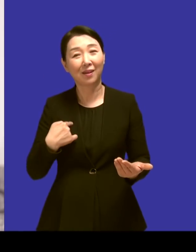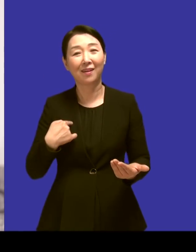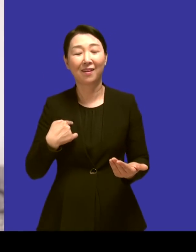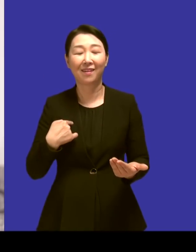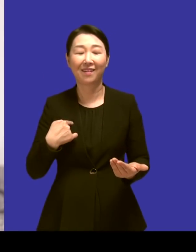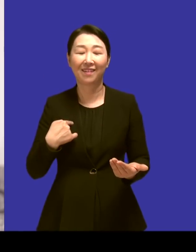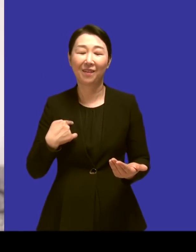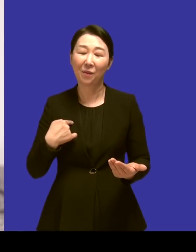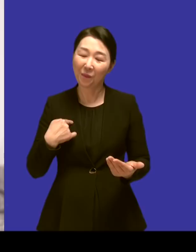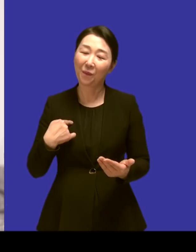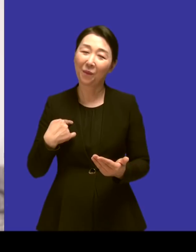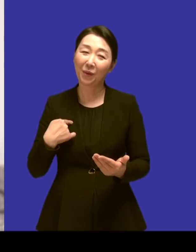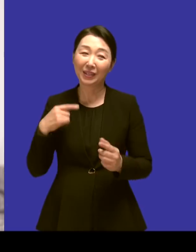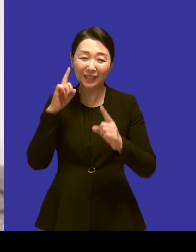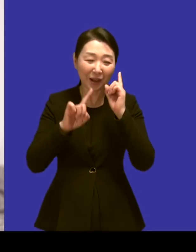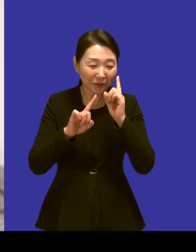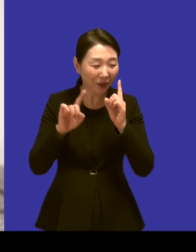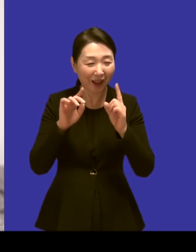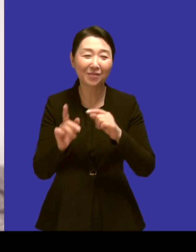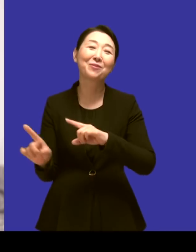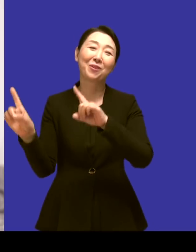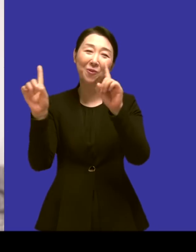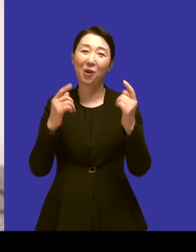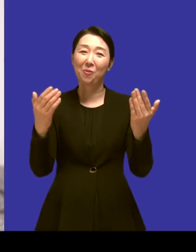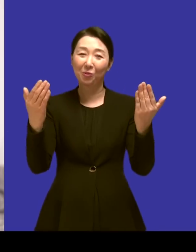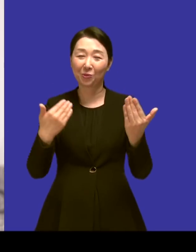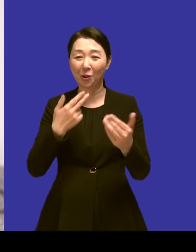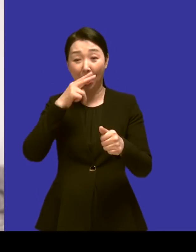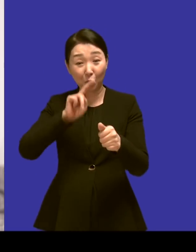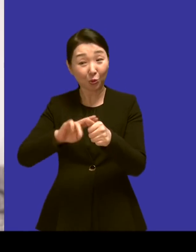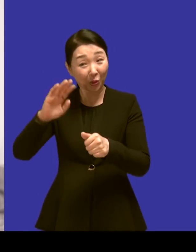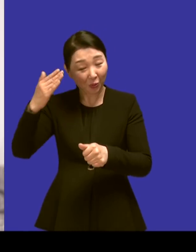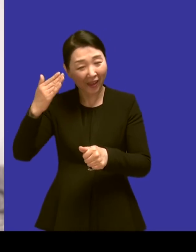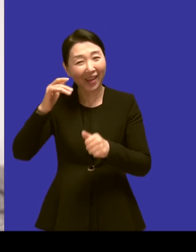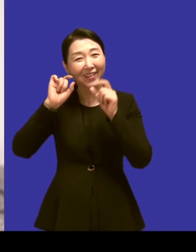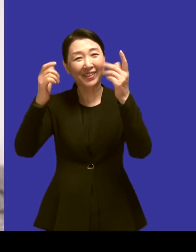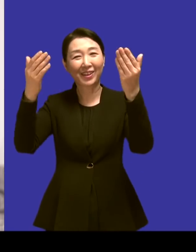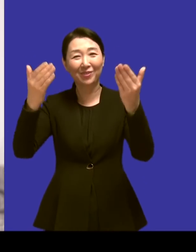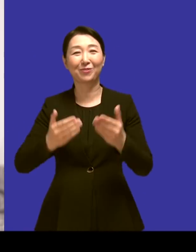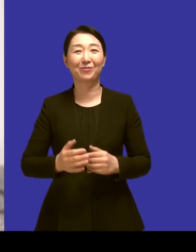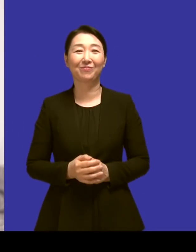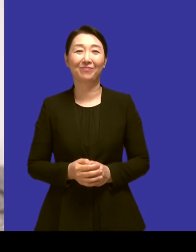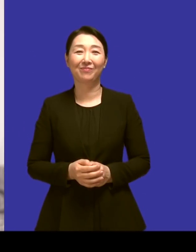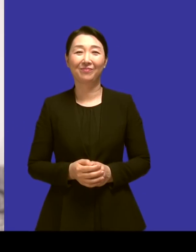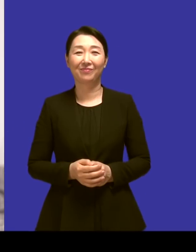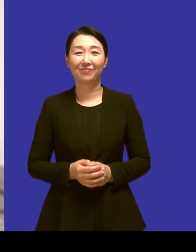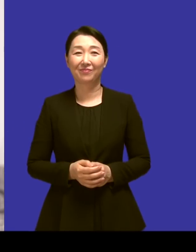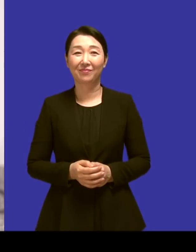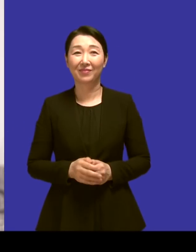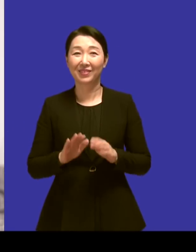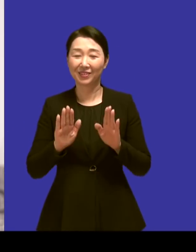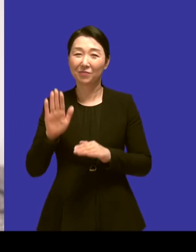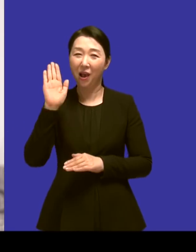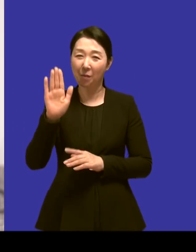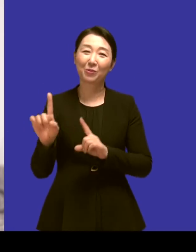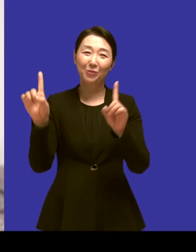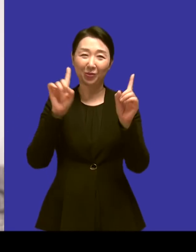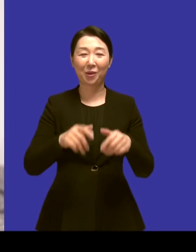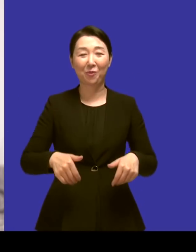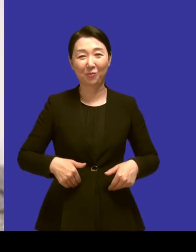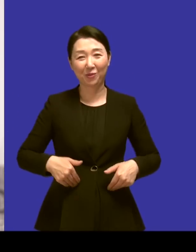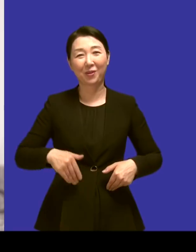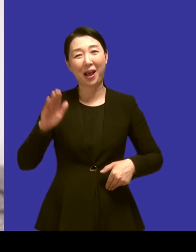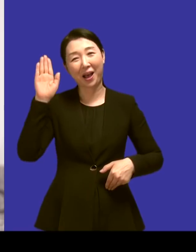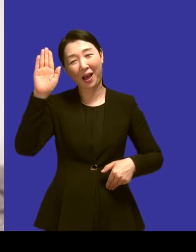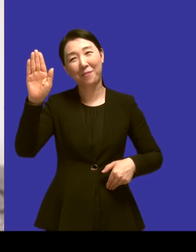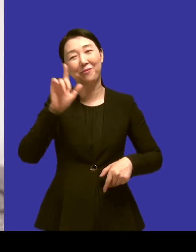엄청나게 회복시켜주고 제가 더 도전해도 되는구나를 예. 깨닫게 해주고 하지만 그래도 여전히 더 회복해야죠. 더 발버둥